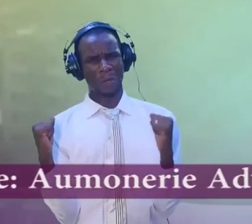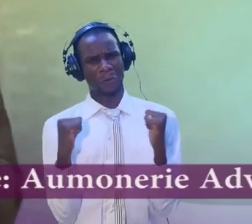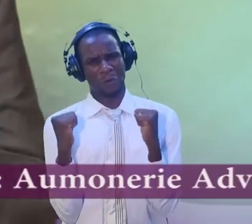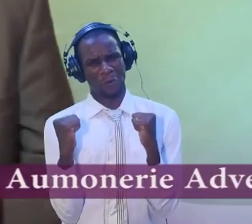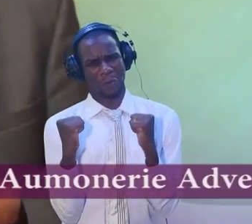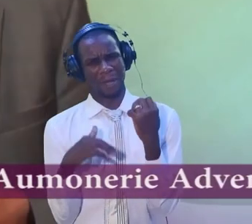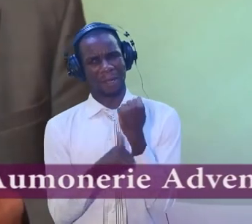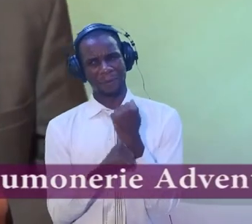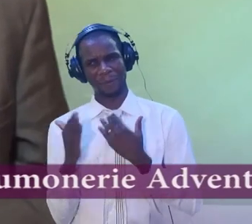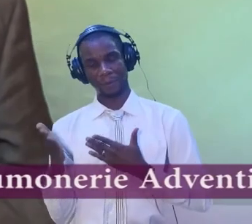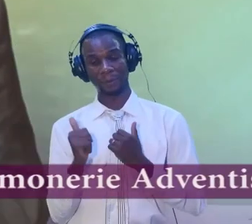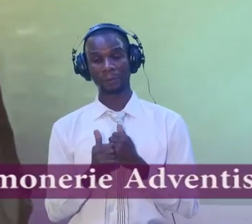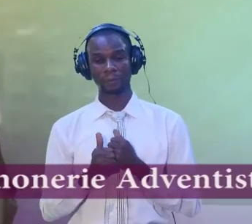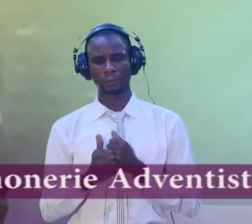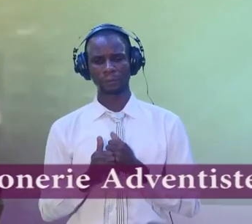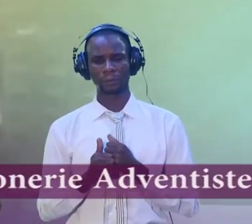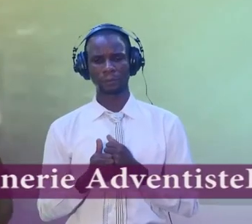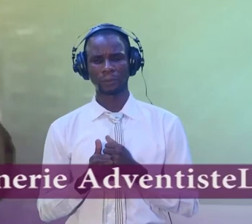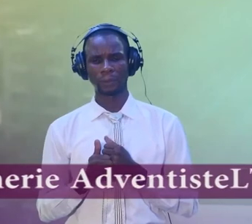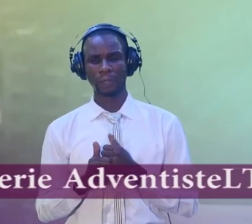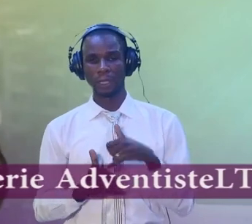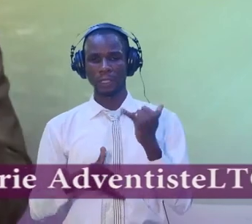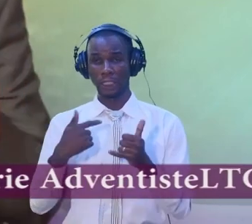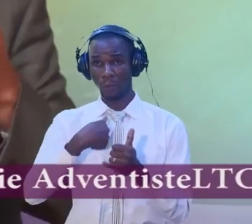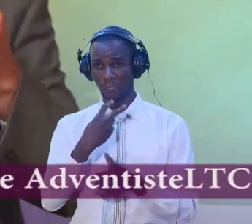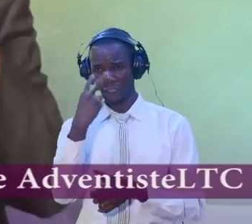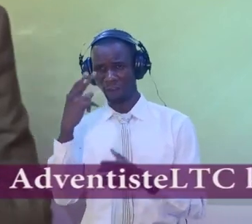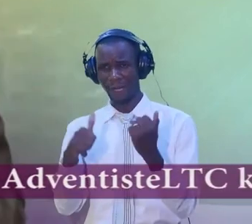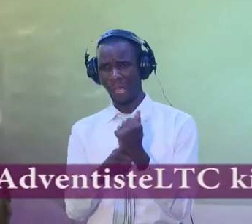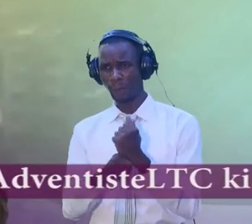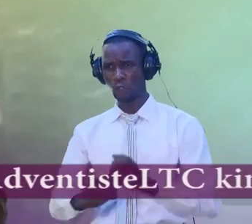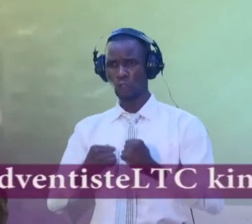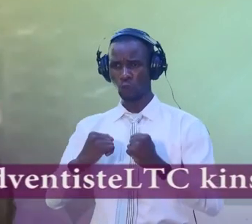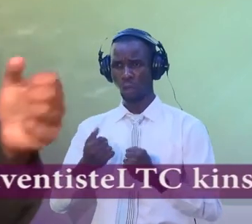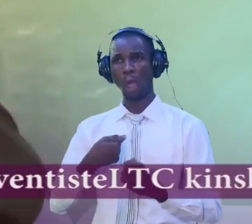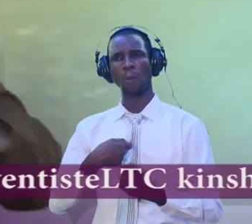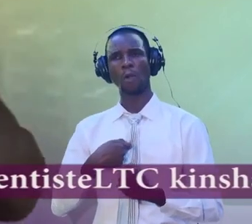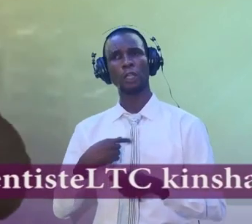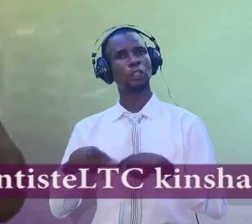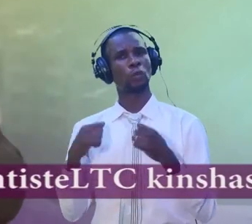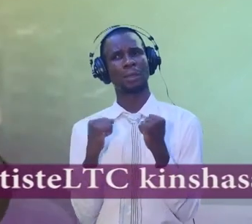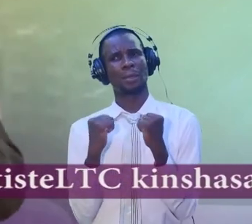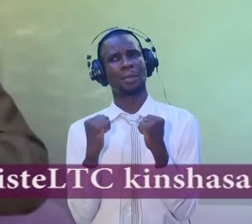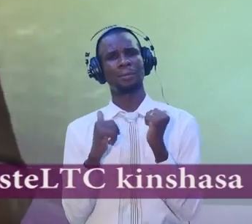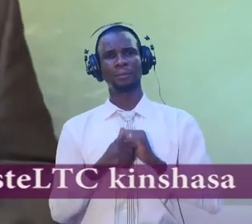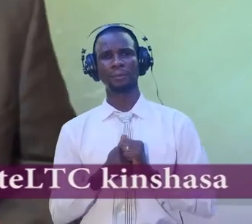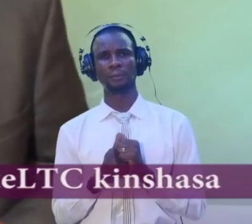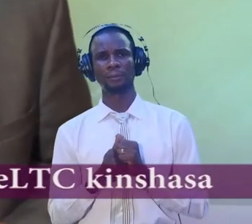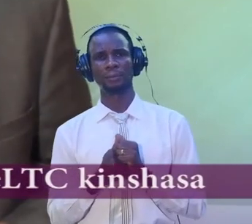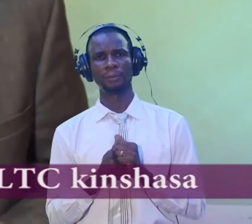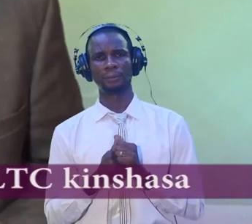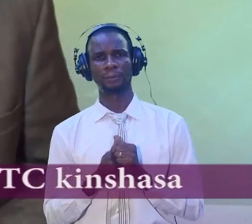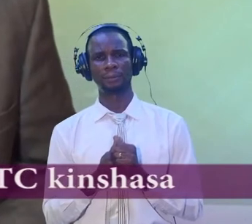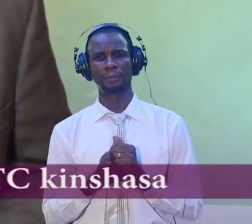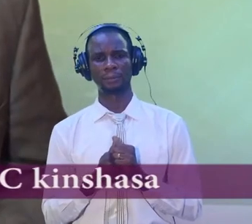apore mali yako na kukuiba. Utakuwa unaogopa huyu mtu. na kila mara ukimuona nakuja